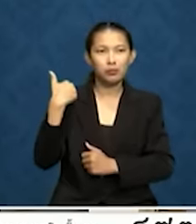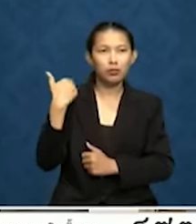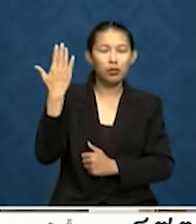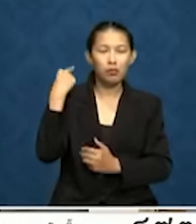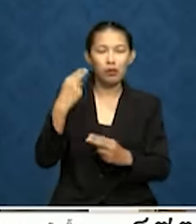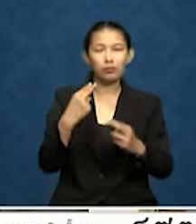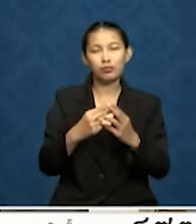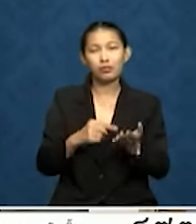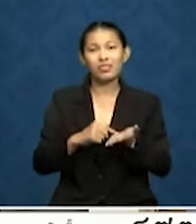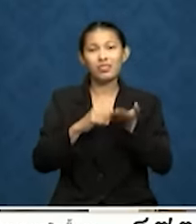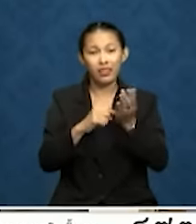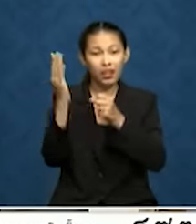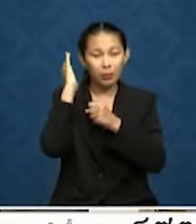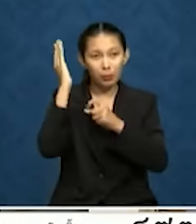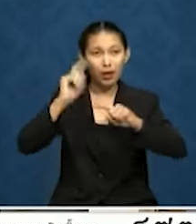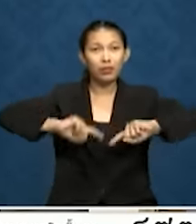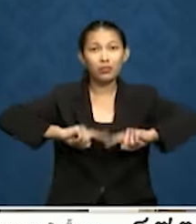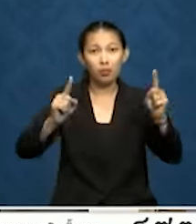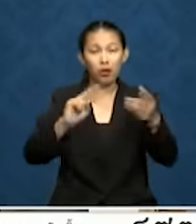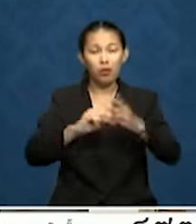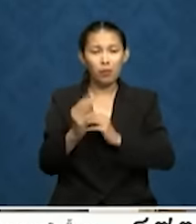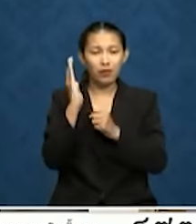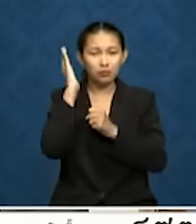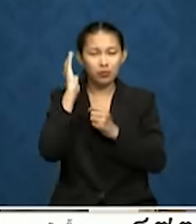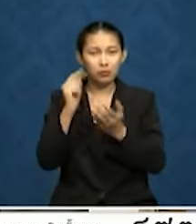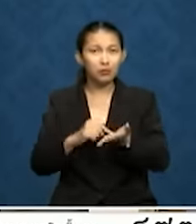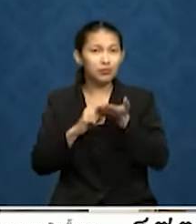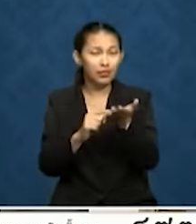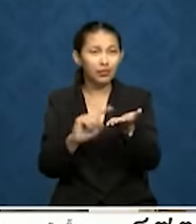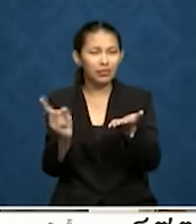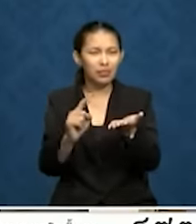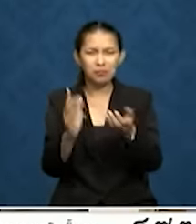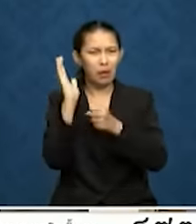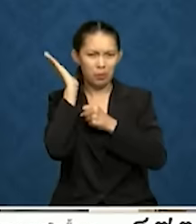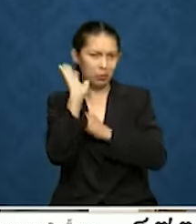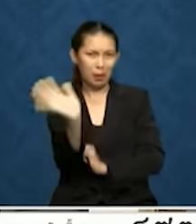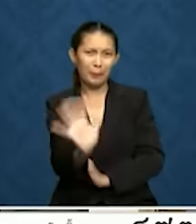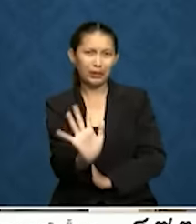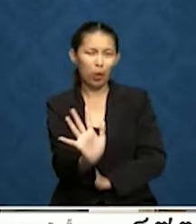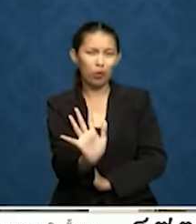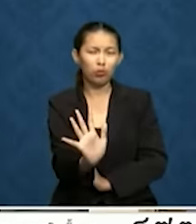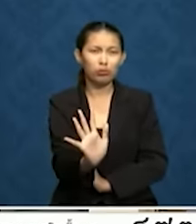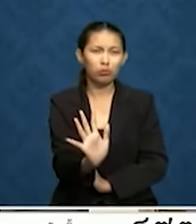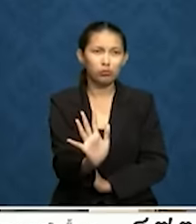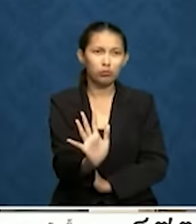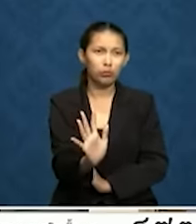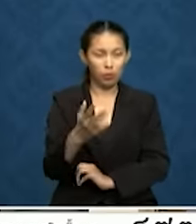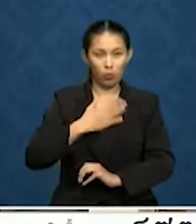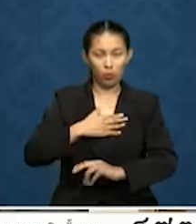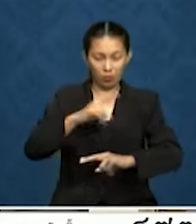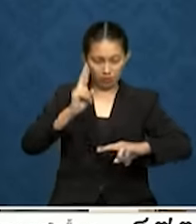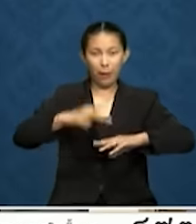นอขออภิปรายแต่ไม่มีผู้เสนอว่าไม่สมควรอภิปรายผมนั่งเป็นประธ